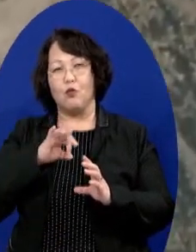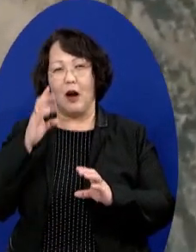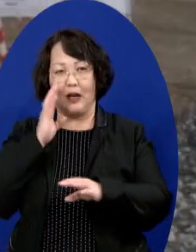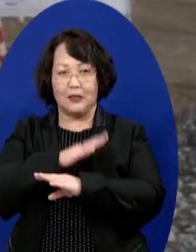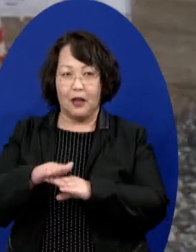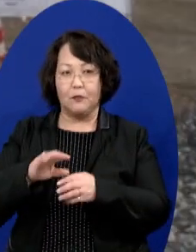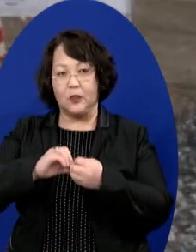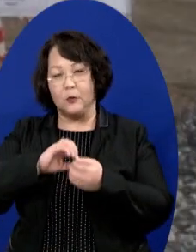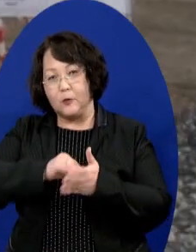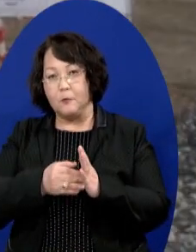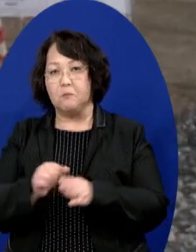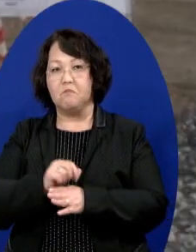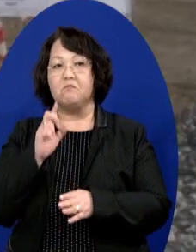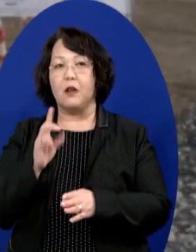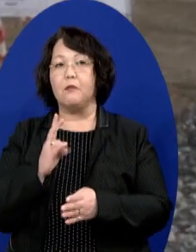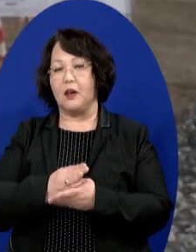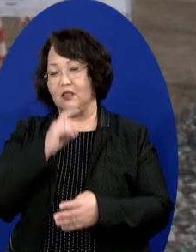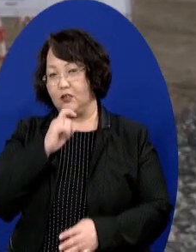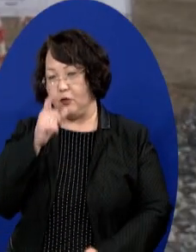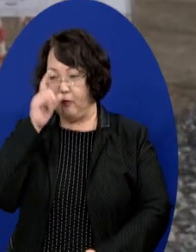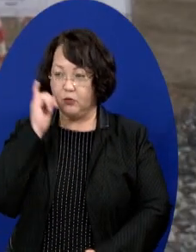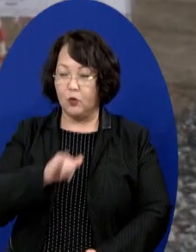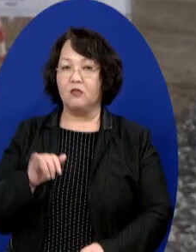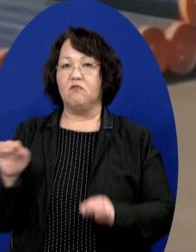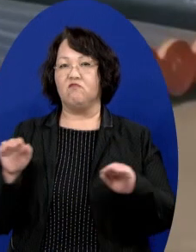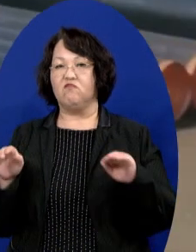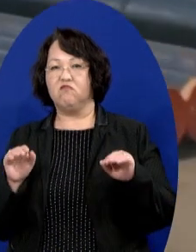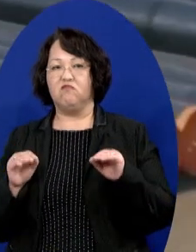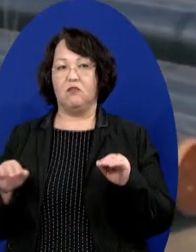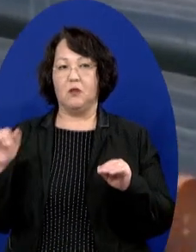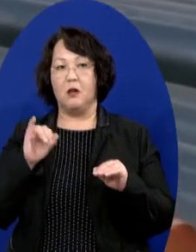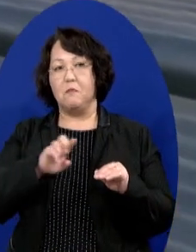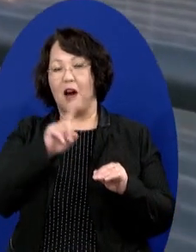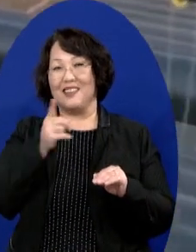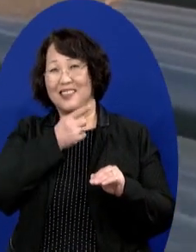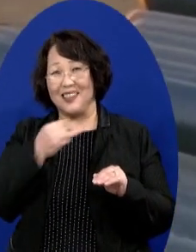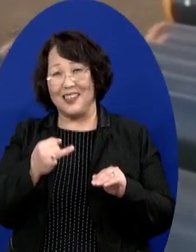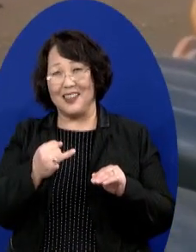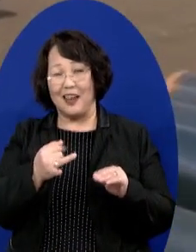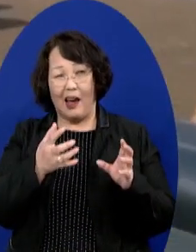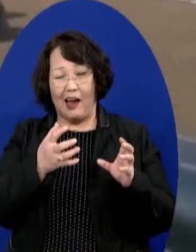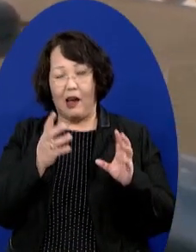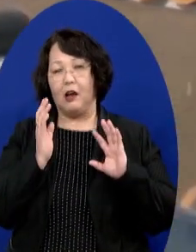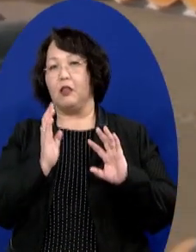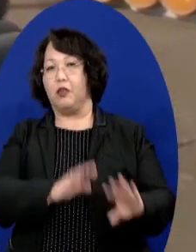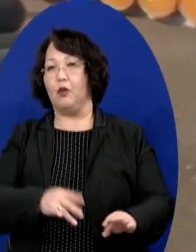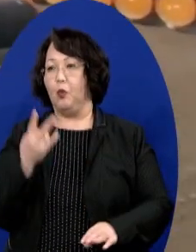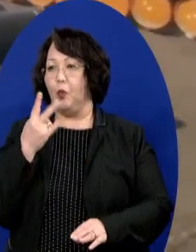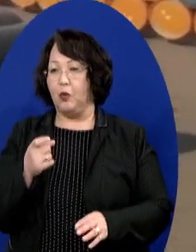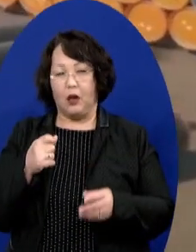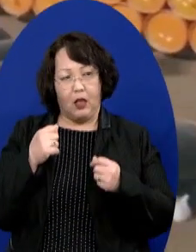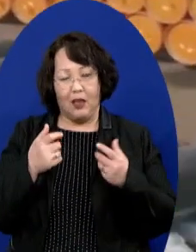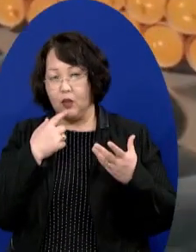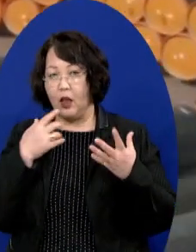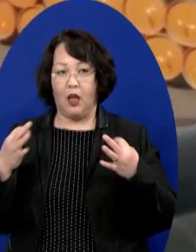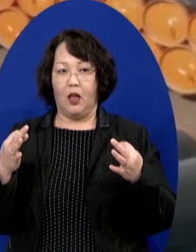бэлтгэлтэй байгаагаа мэдгдсэн байна. Оросын энэ тактик улс орнуудыг байгалийн хийн хэрэглээгээ хязгаарлах чиглэл рүү шахаж, үнийн өсөлтөнд хямарч байгаа улс орнуудад